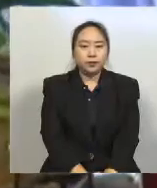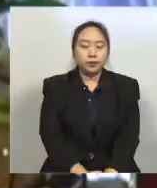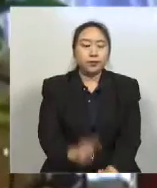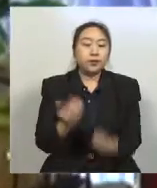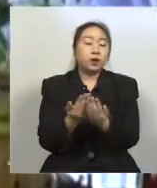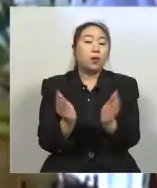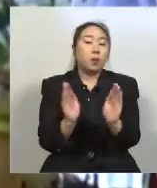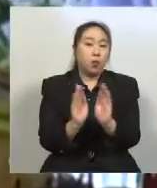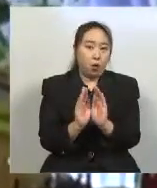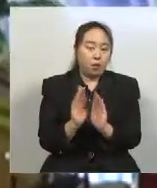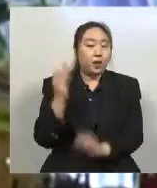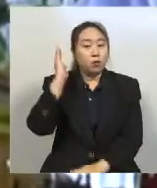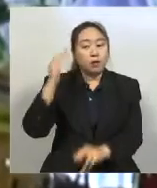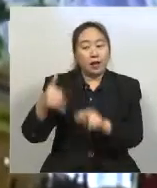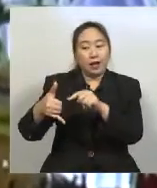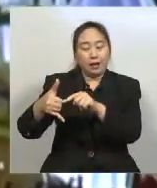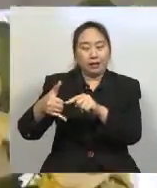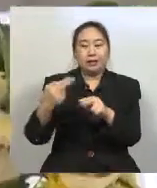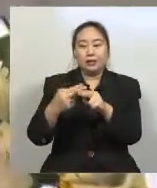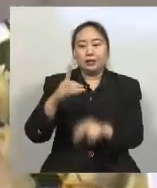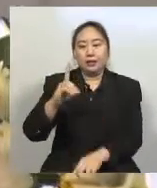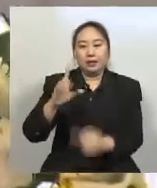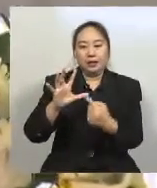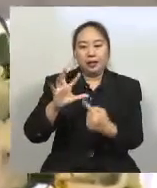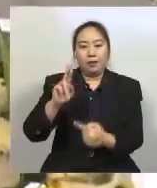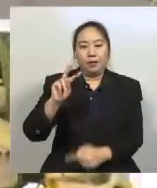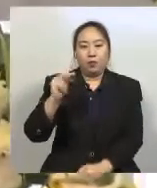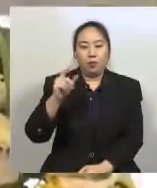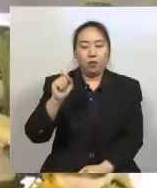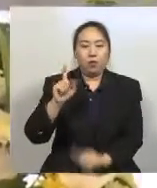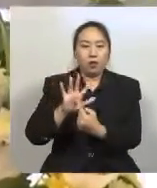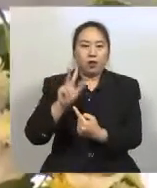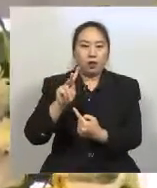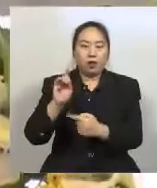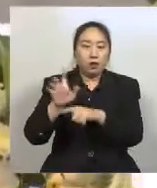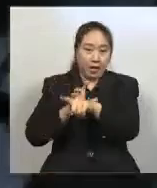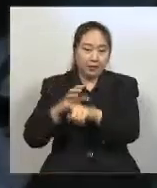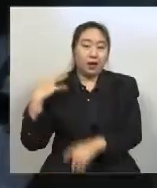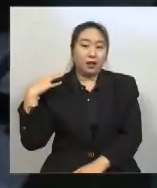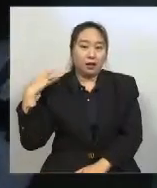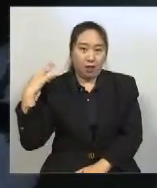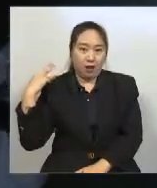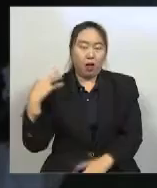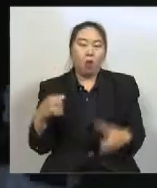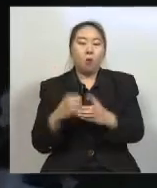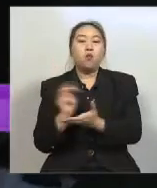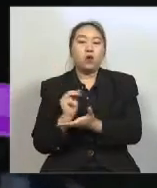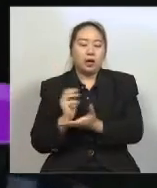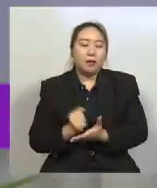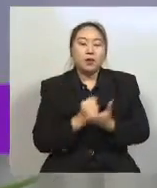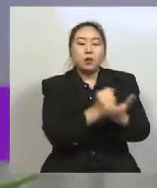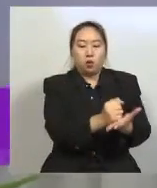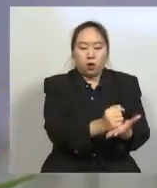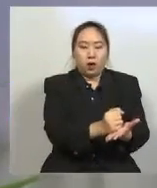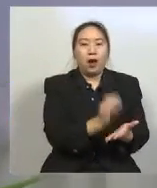โดยครอบครัวได้นำศพของนายดำรงศักดิ์เจียรติประโคนหรือว่าสอถอโต้งอาสาสมัครกู้ภัยสว่างจรรยาธรรมมาบำเพ็ญกุศลที่บ้านเล